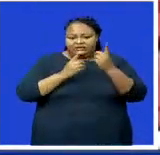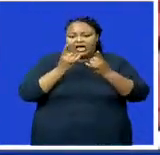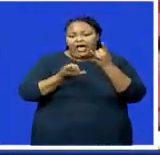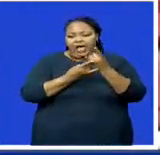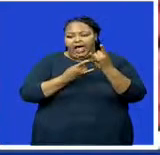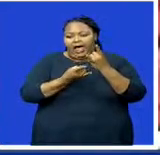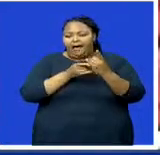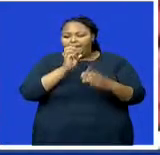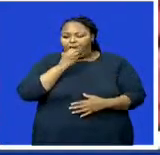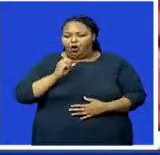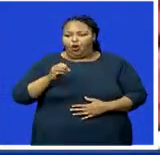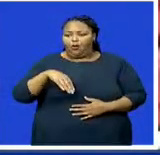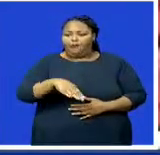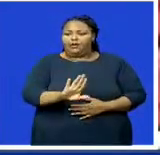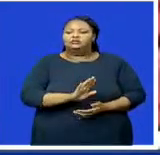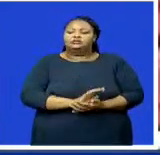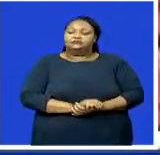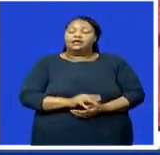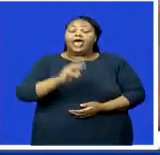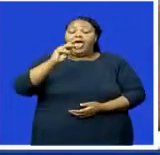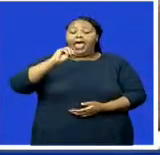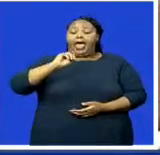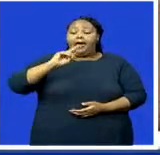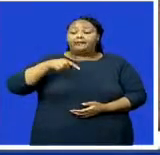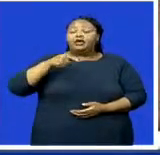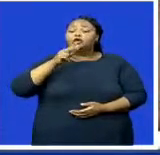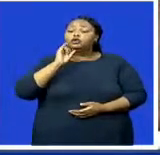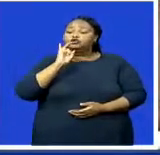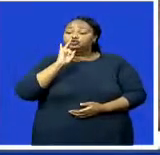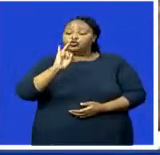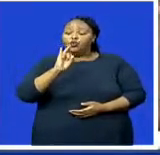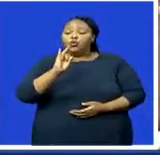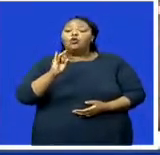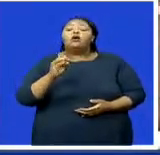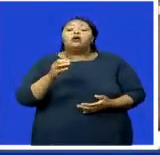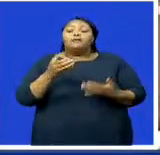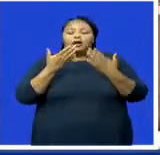Nqumalo wesifundza saselibonjeni banikele ngekudla nembhedze.